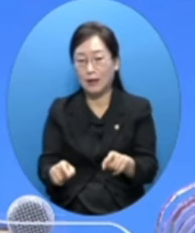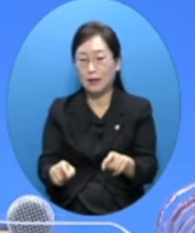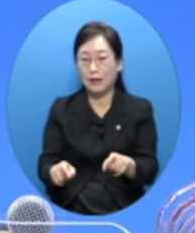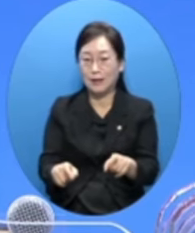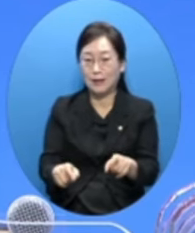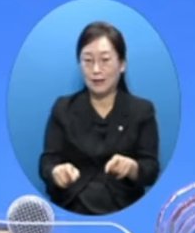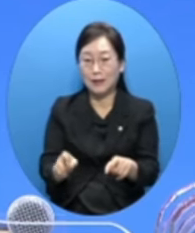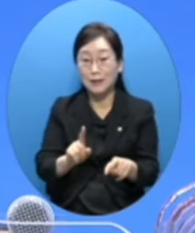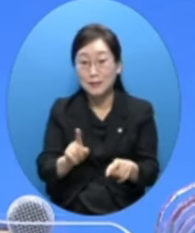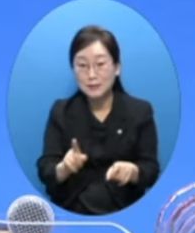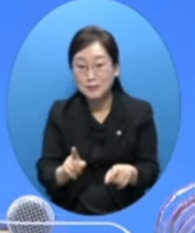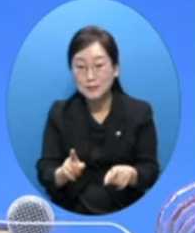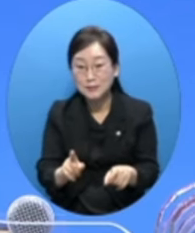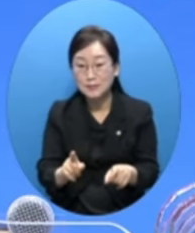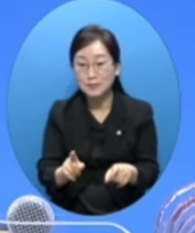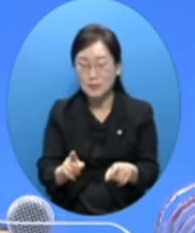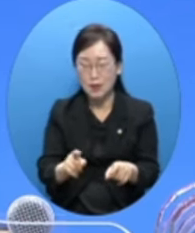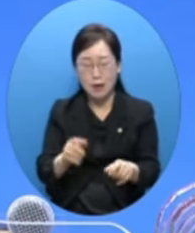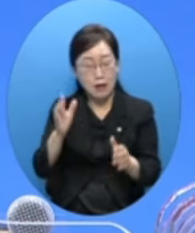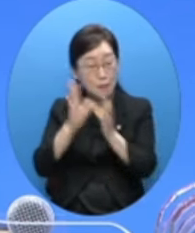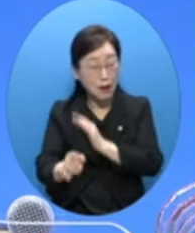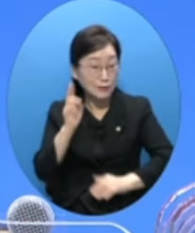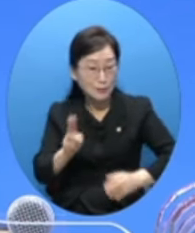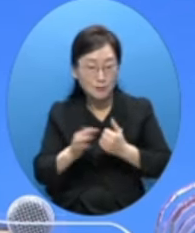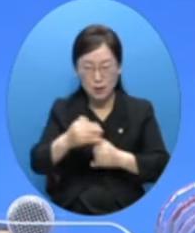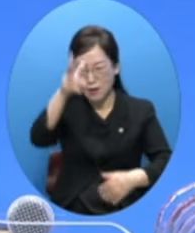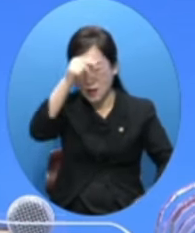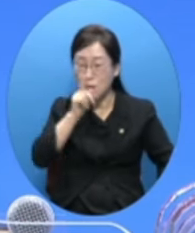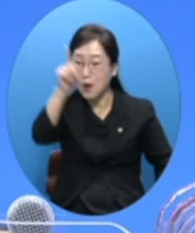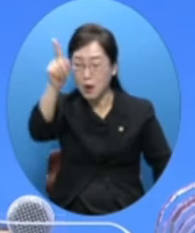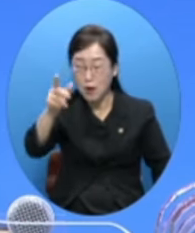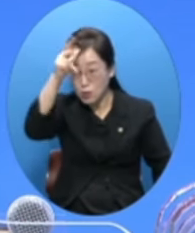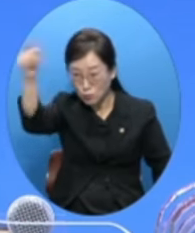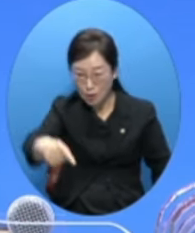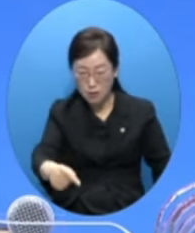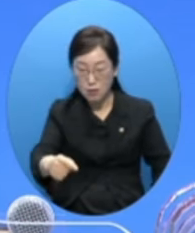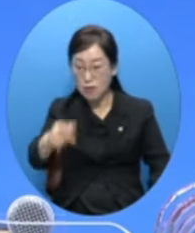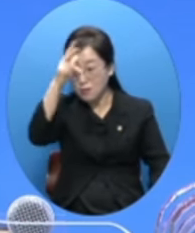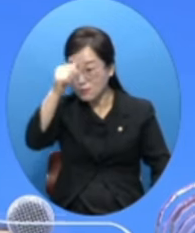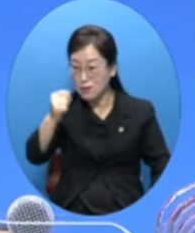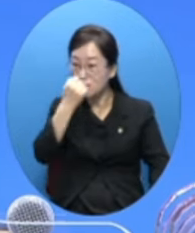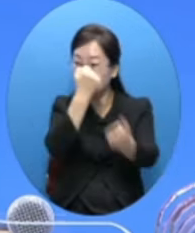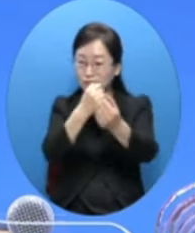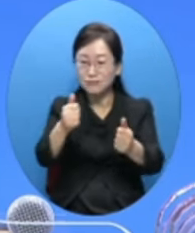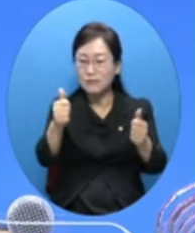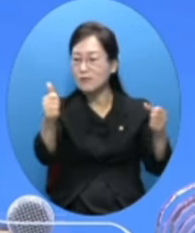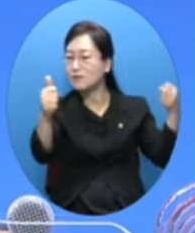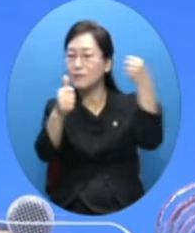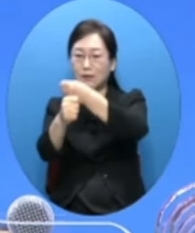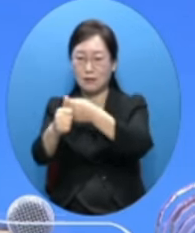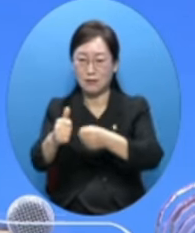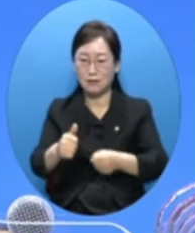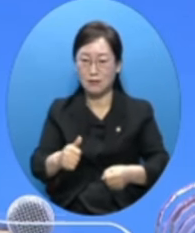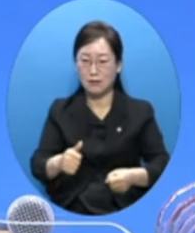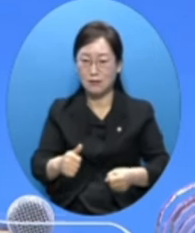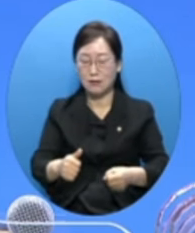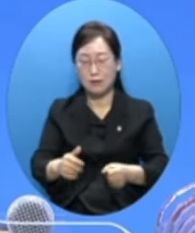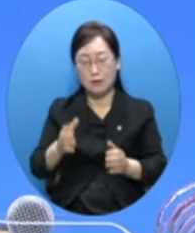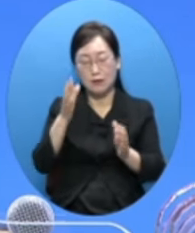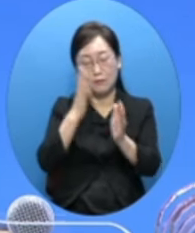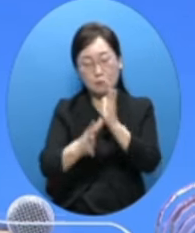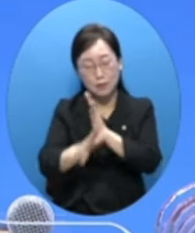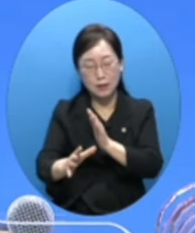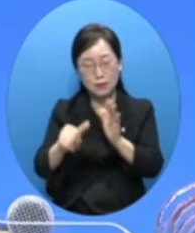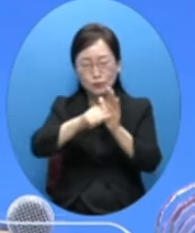땐 경찰을 부르면 경찰까지 두둑이 뱄습니다. 그래서 이 기백두는 모두에게 회피의 물이